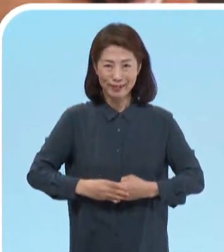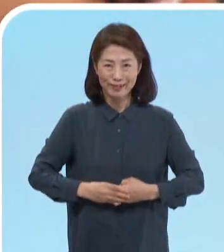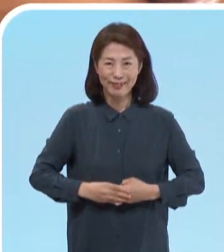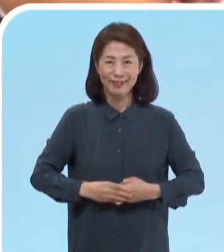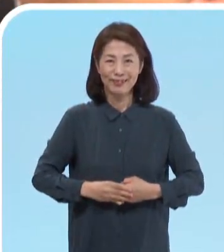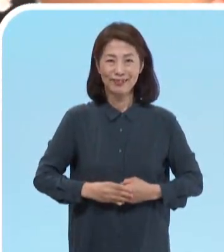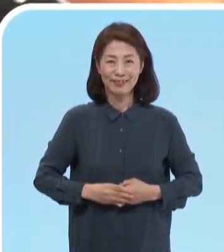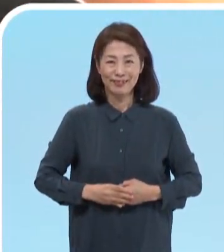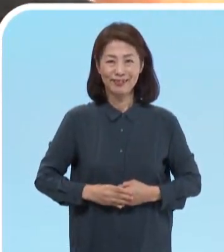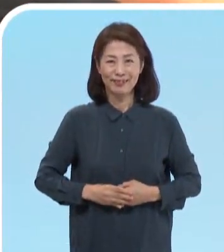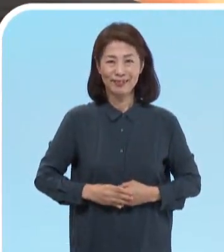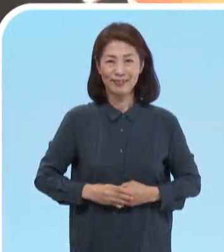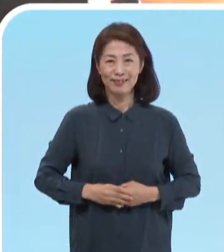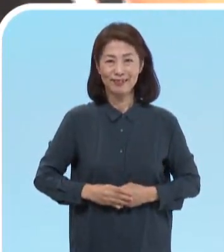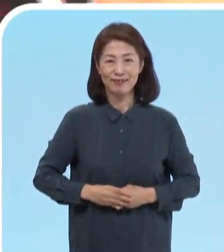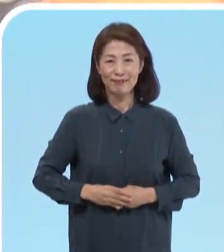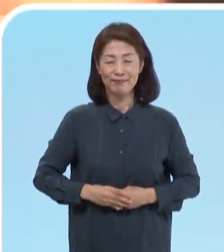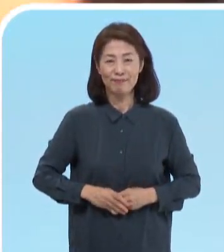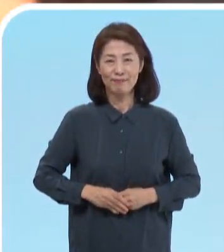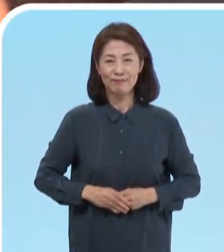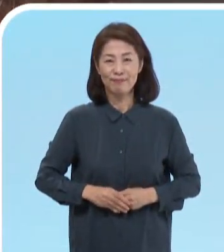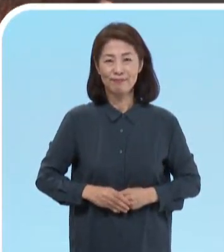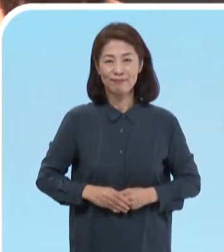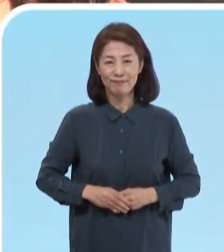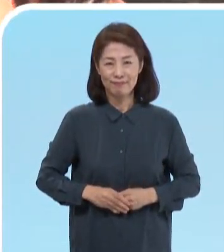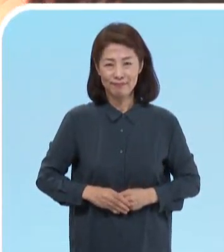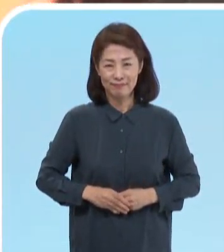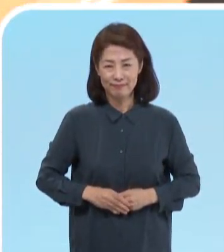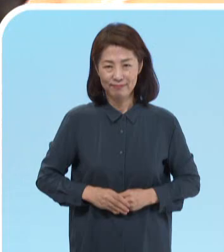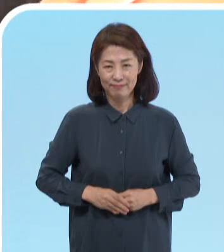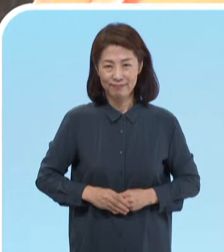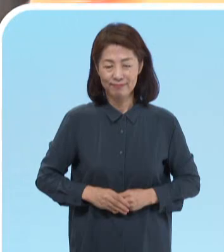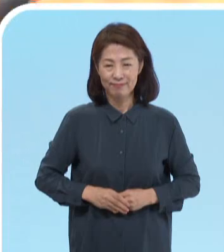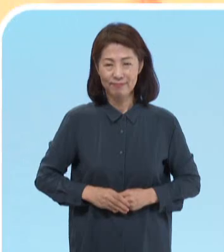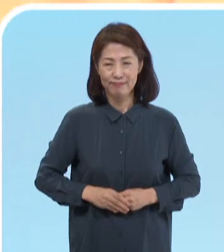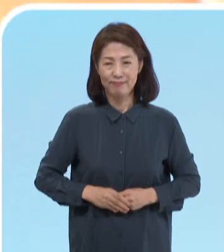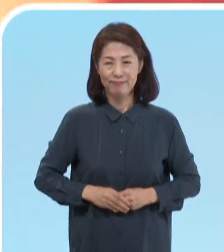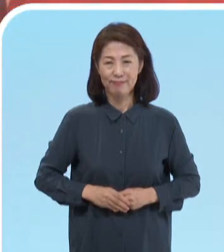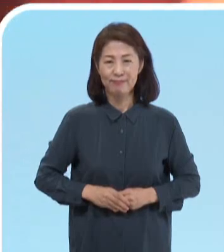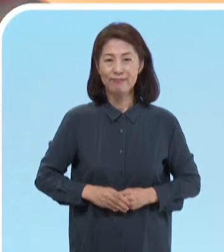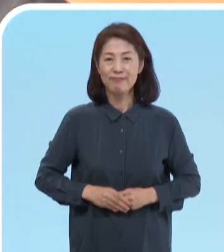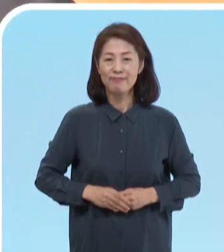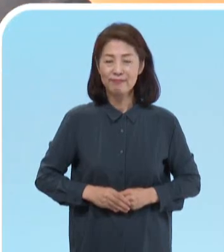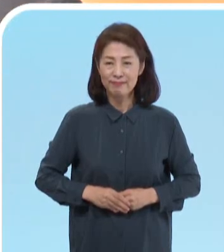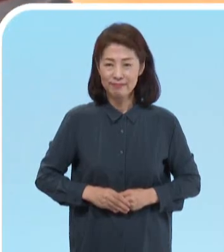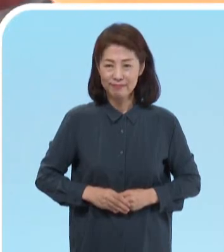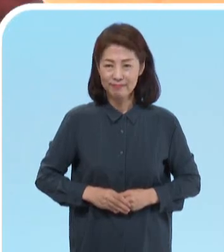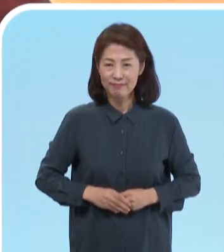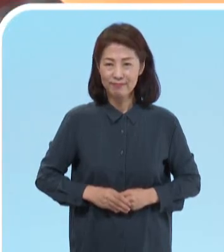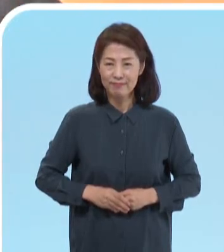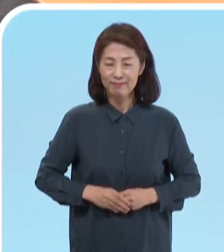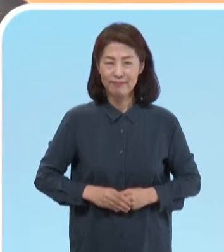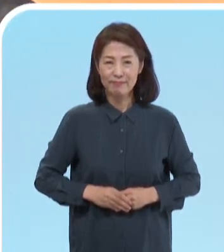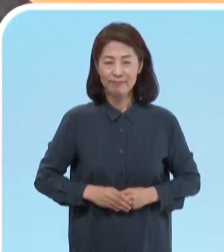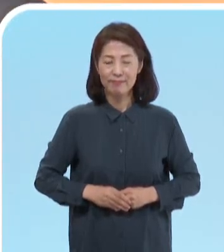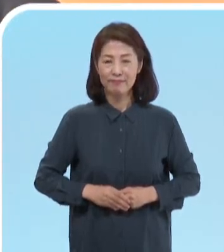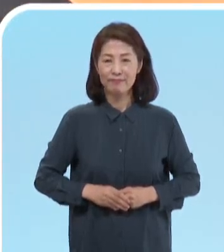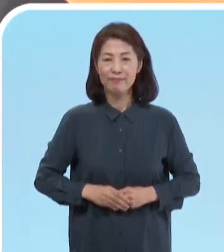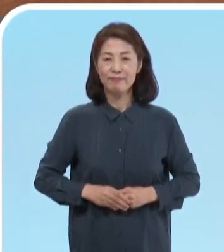ー、卵が一番だよ。 焼けて